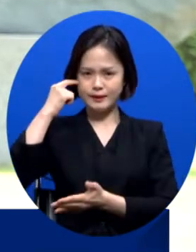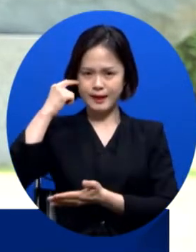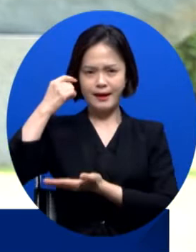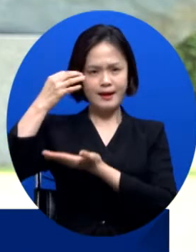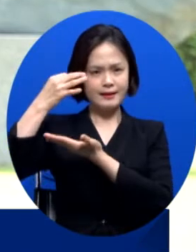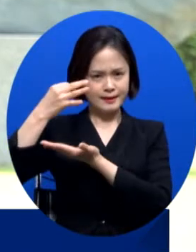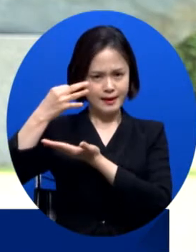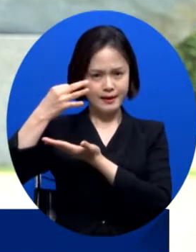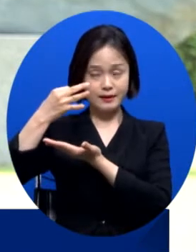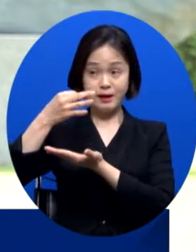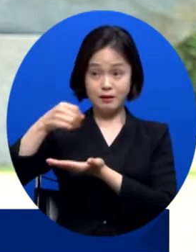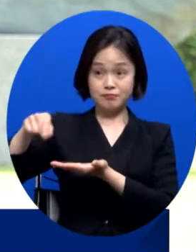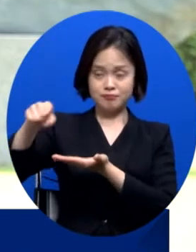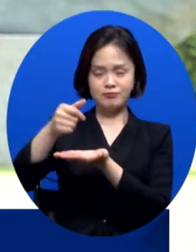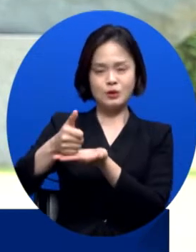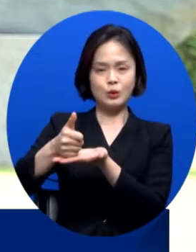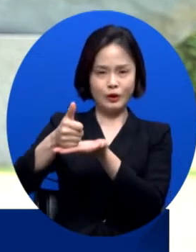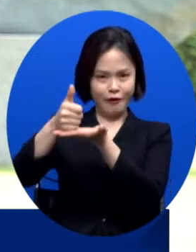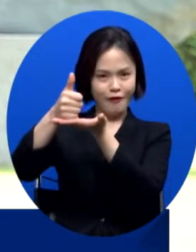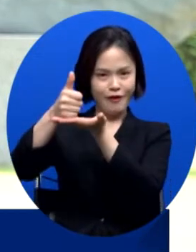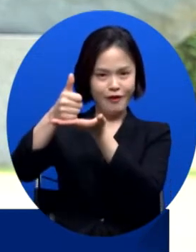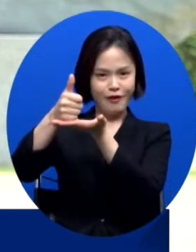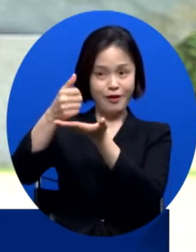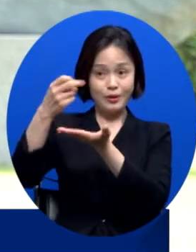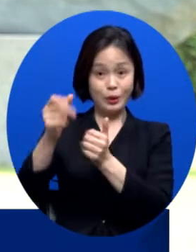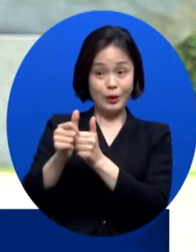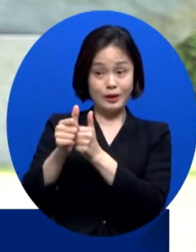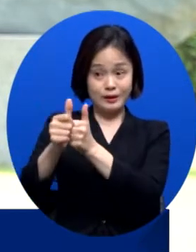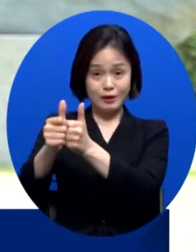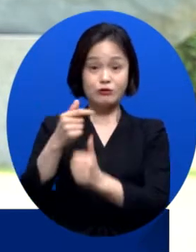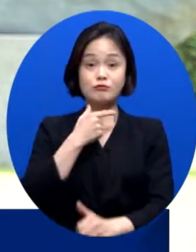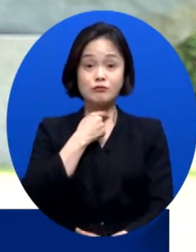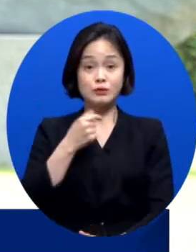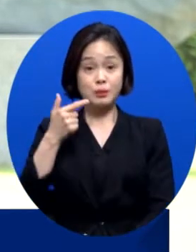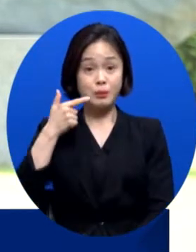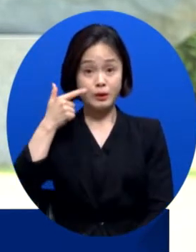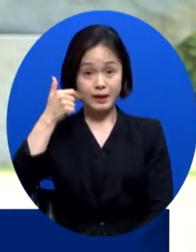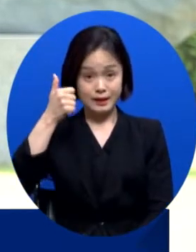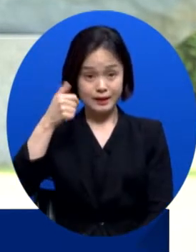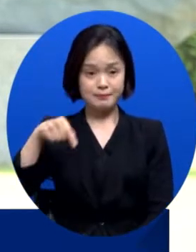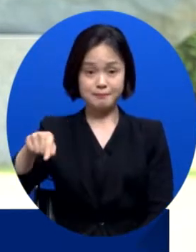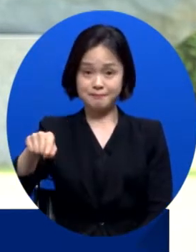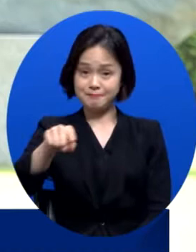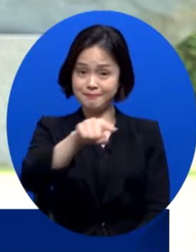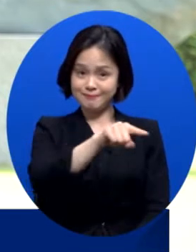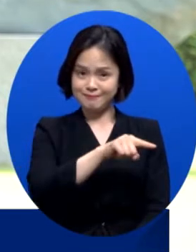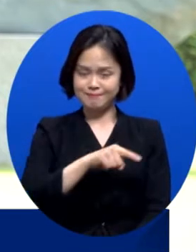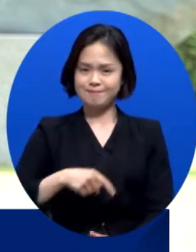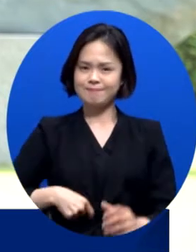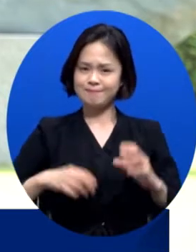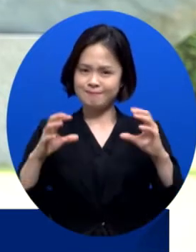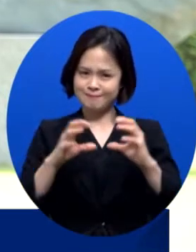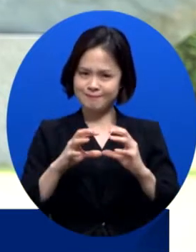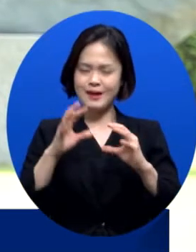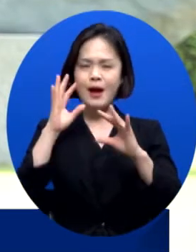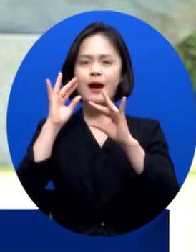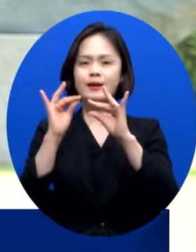또 존경하고 또 따르기 원하는 목사님들이 또 함께